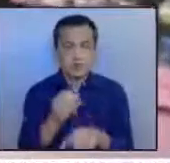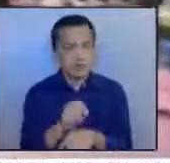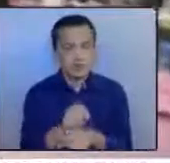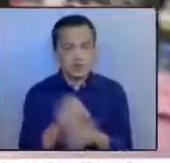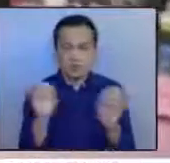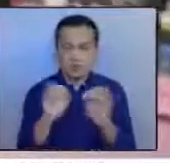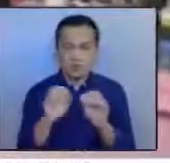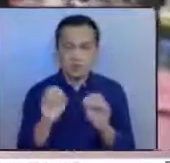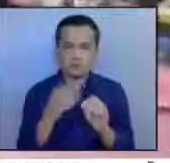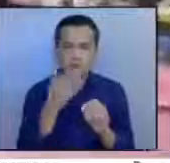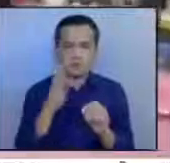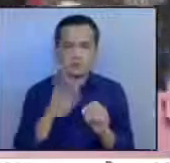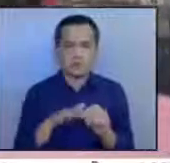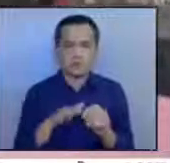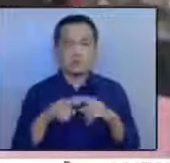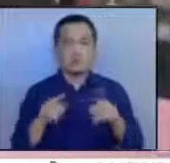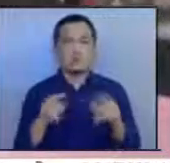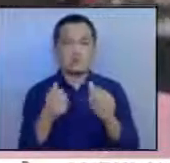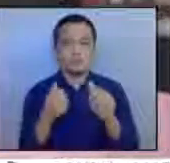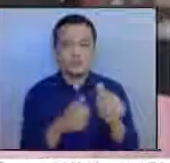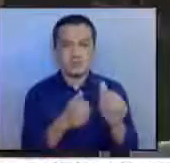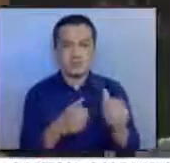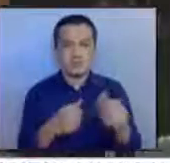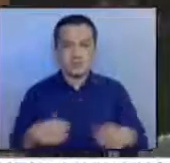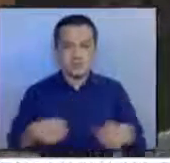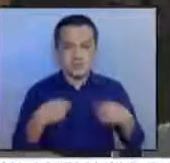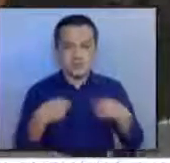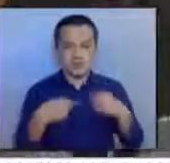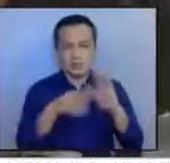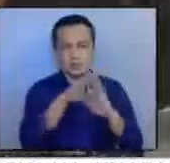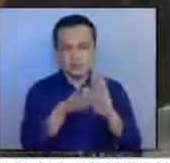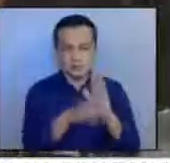masama, kundi sumunod na lang sa health protocols.